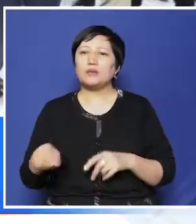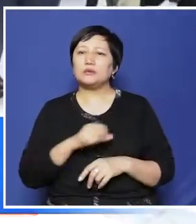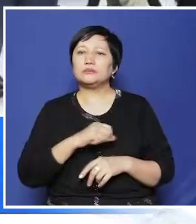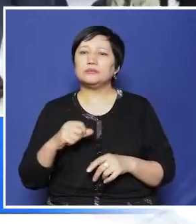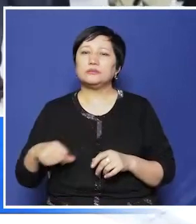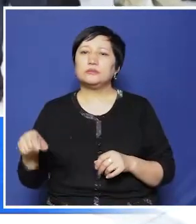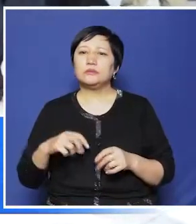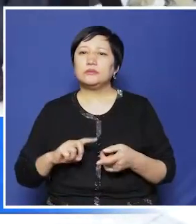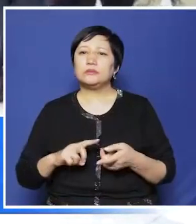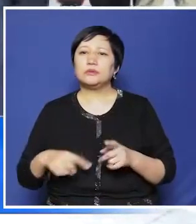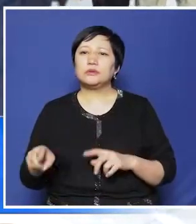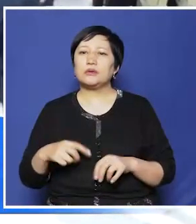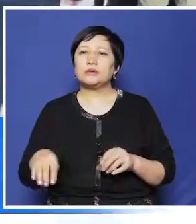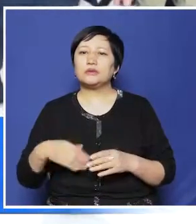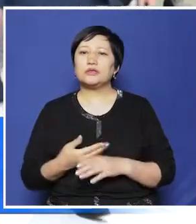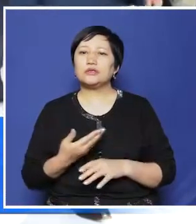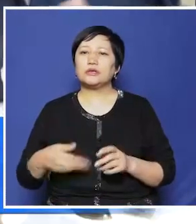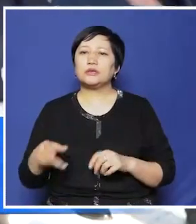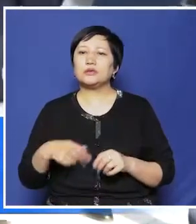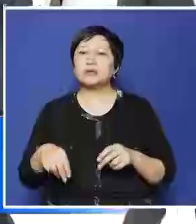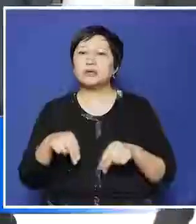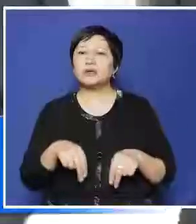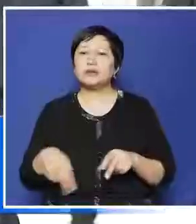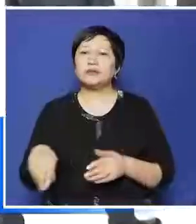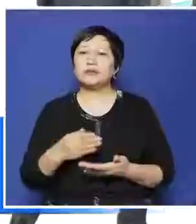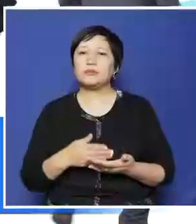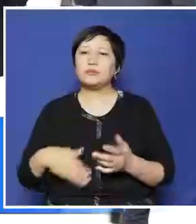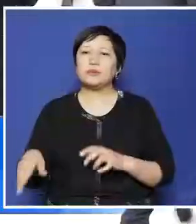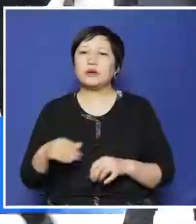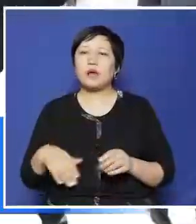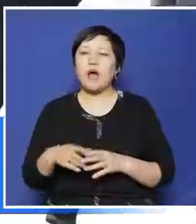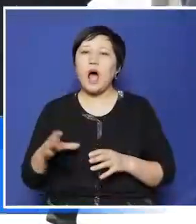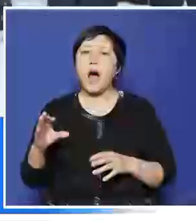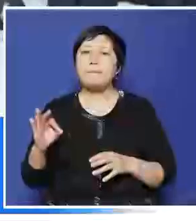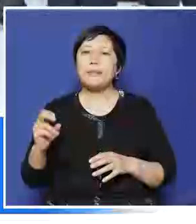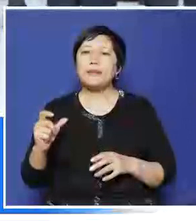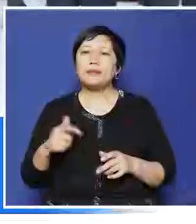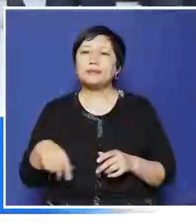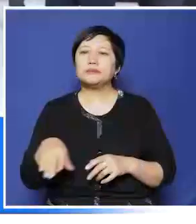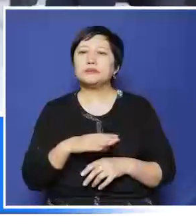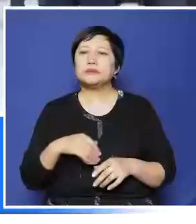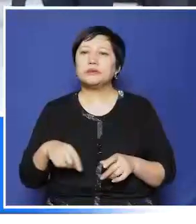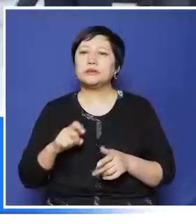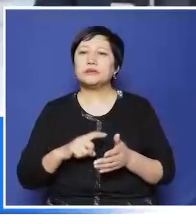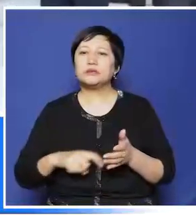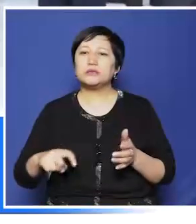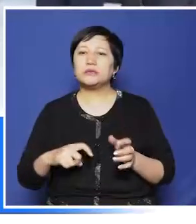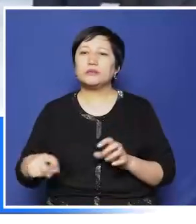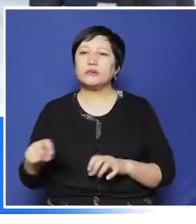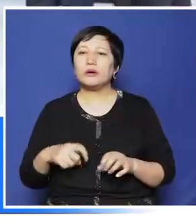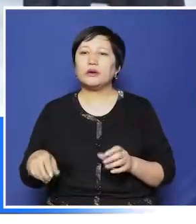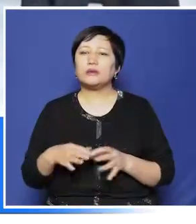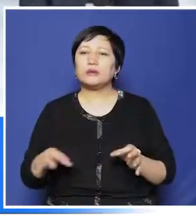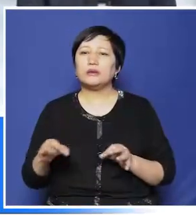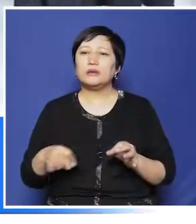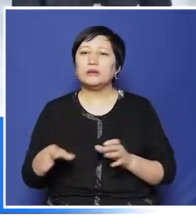өзі өзгеше, жаңадан жаңа реформалармен болғалы жатыр. Аманат партиясы бізге үлкен